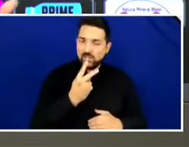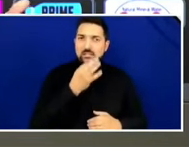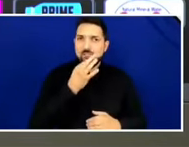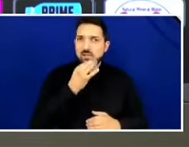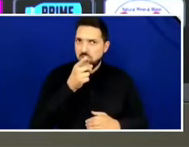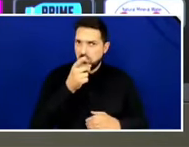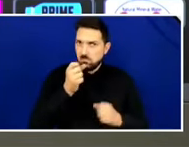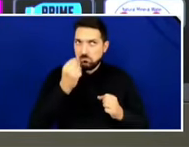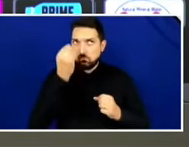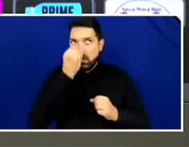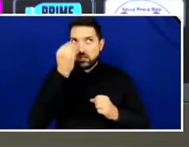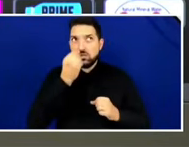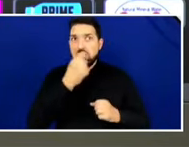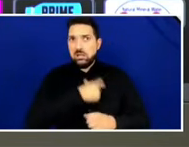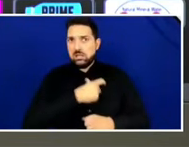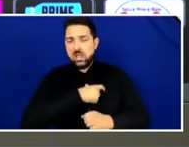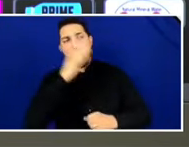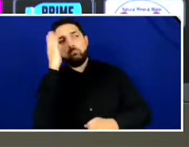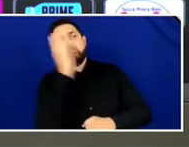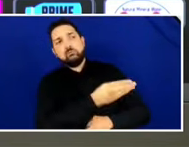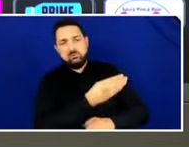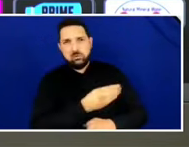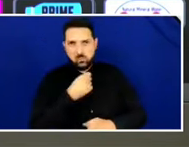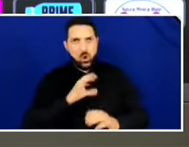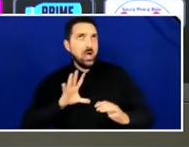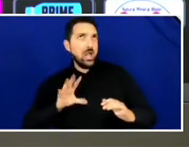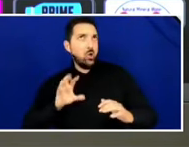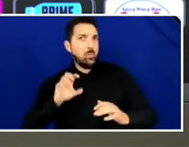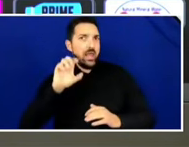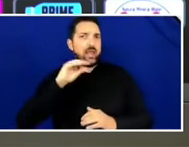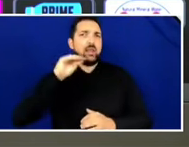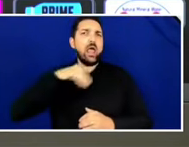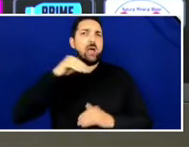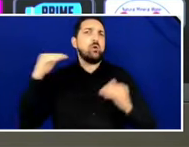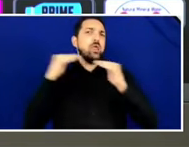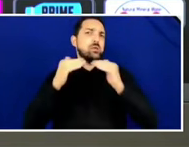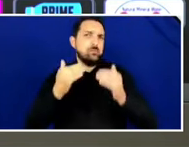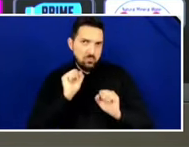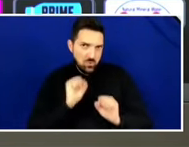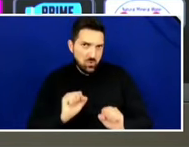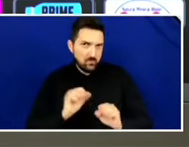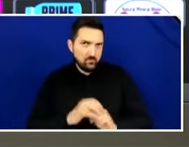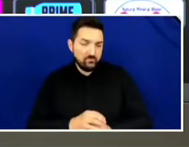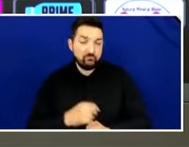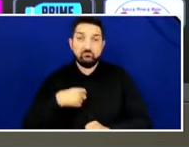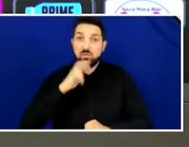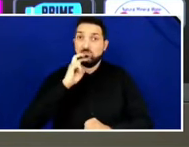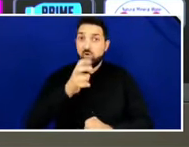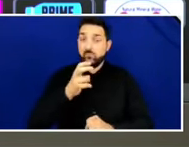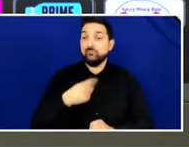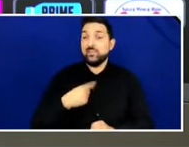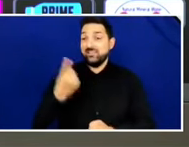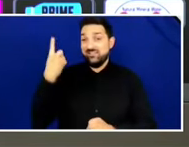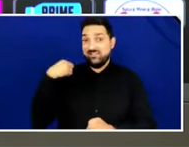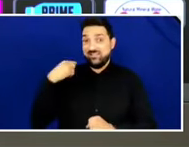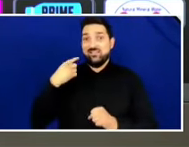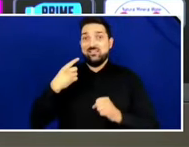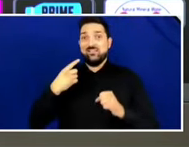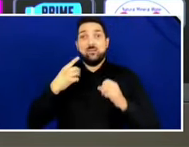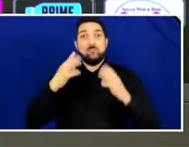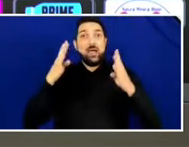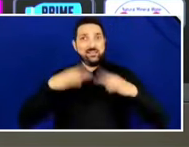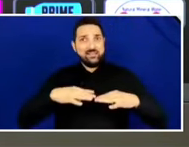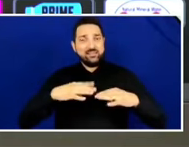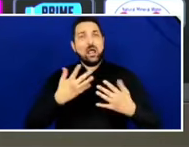sul Napoli sull'Inter in quella partita lì abbiamo fatto dei momenti molto bene altri sicuramente da